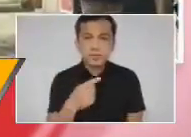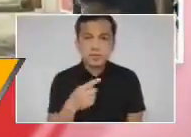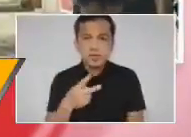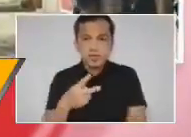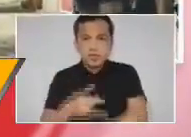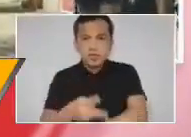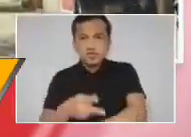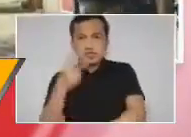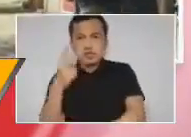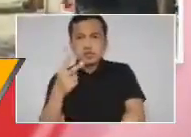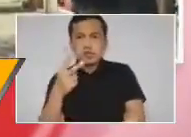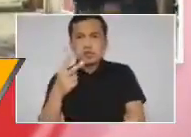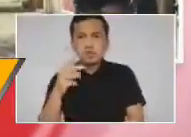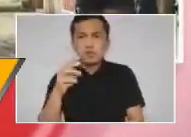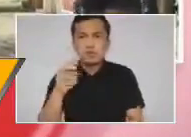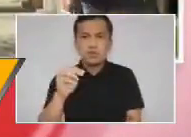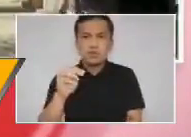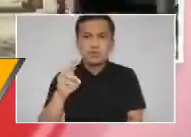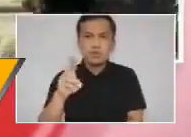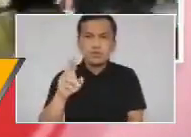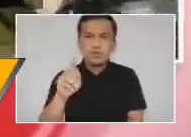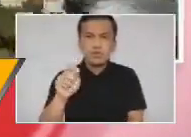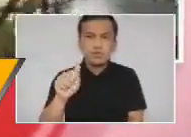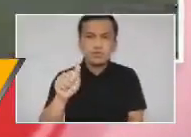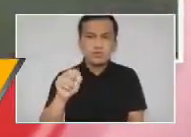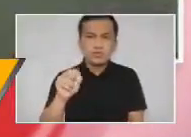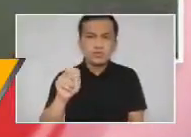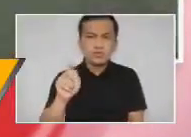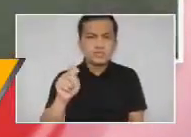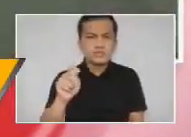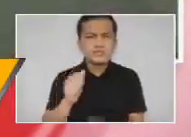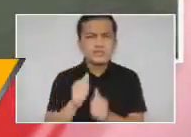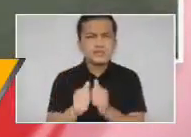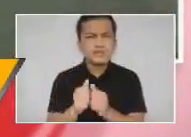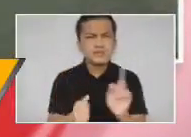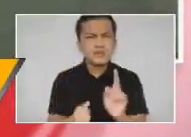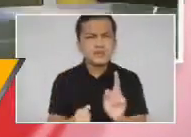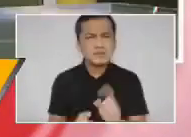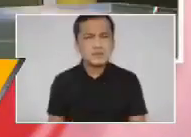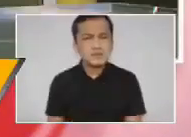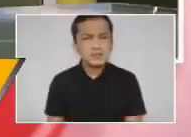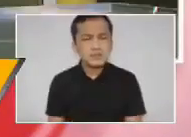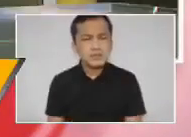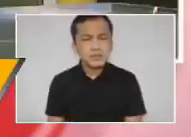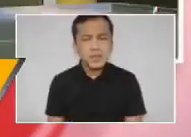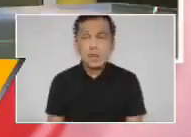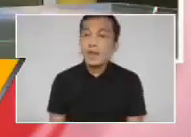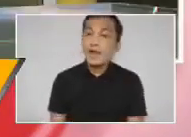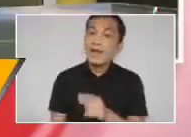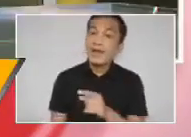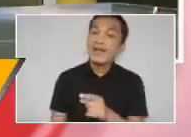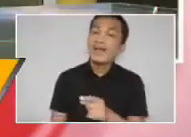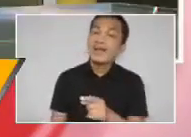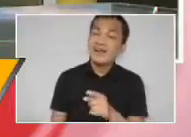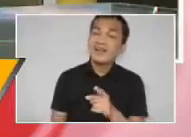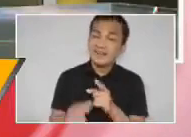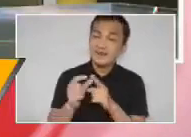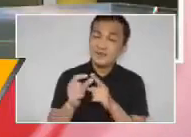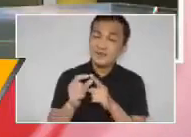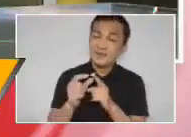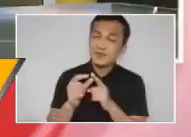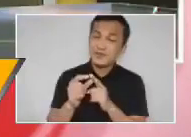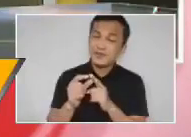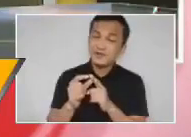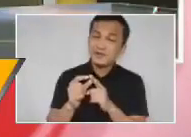tinatawag natin na Brazilian variant. So, mean, mas nakakahawa nga yan kung mas high risk yan, no? Mas nakamamatay